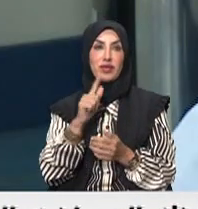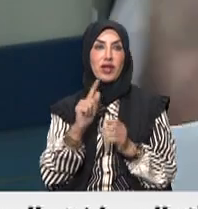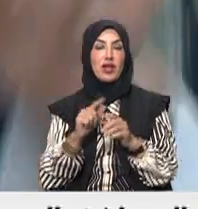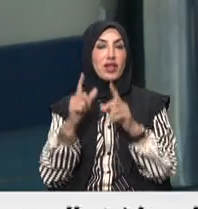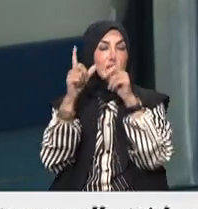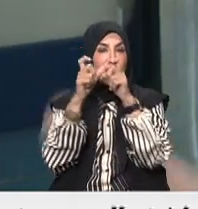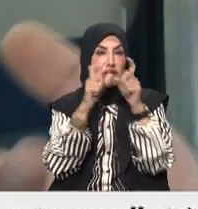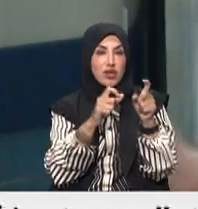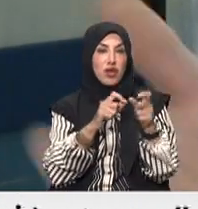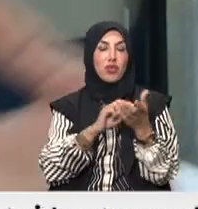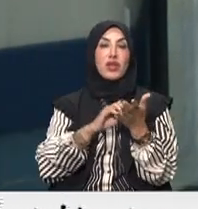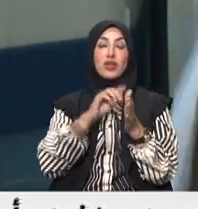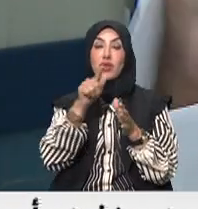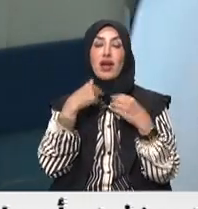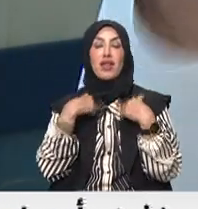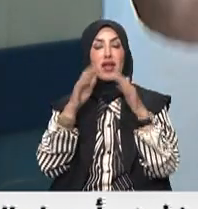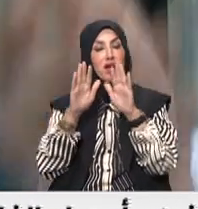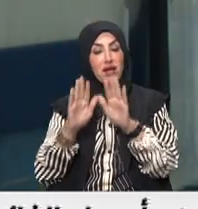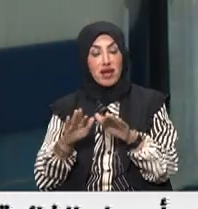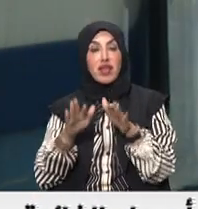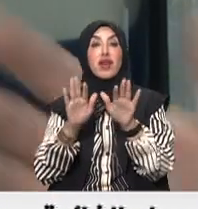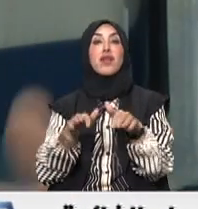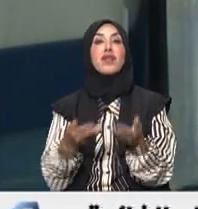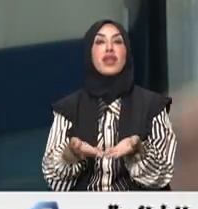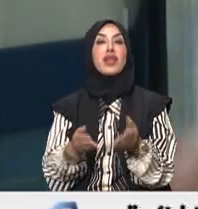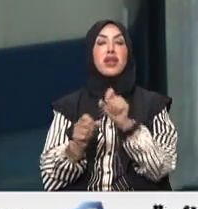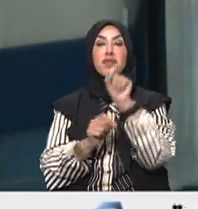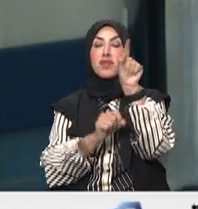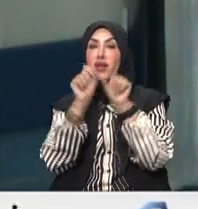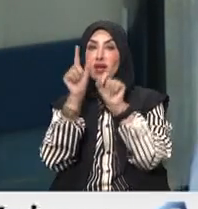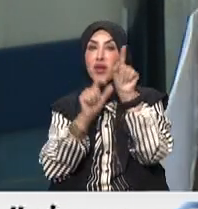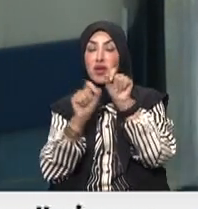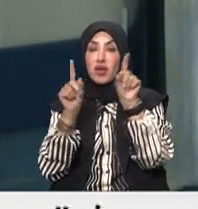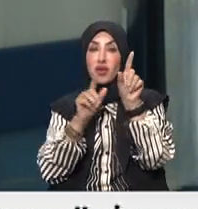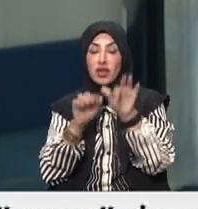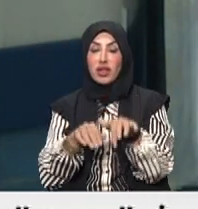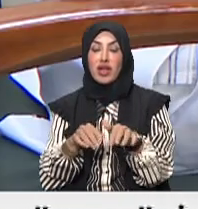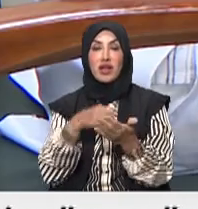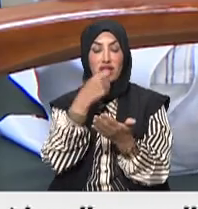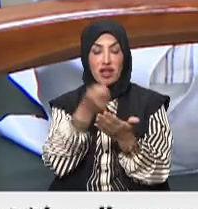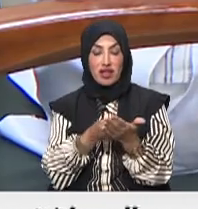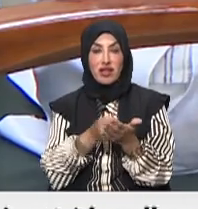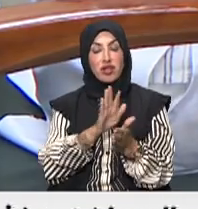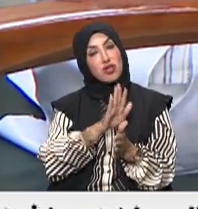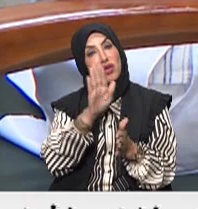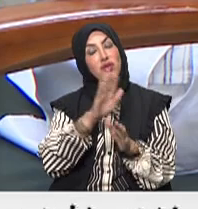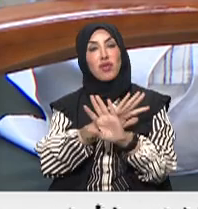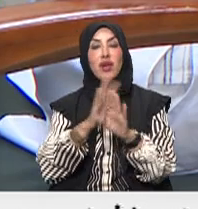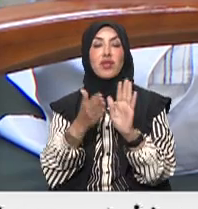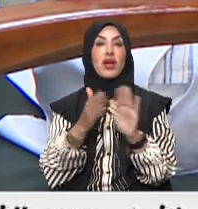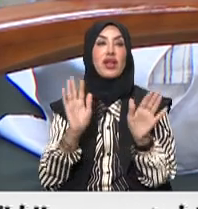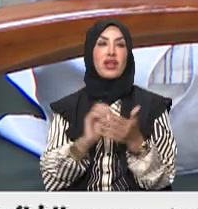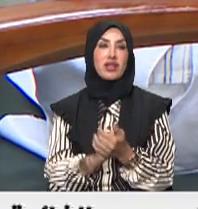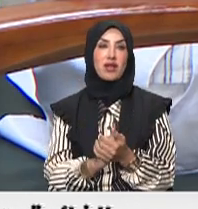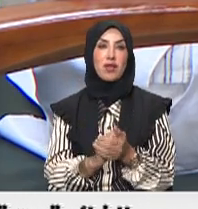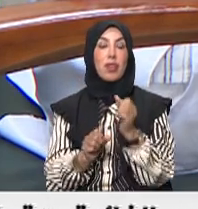وتروح مكتبه وجمعيه وكذا، الحمد لله الحين كل شيء اونلاين، بس تعال سجل ولدك وتوكل على الله. جهوزية